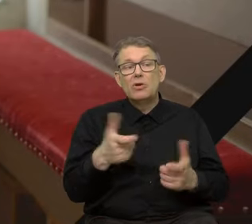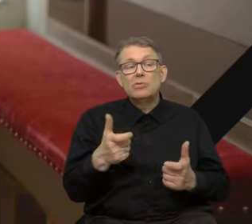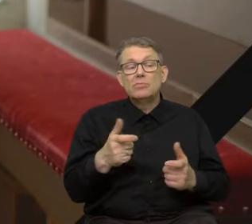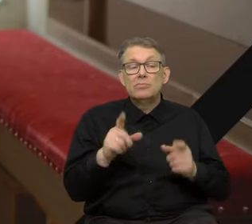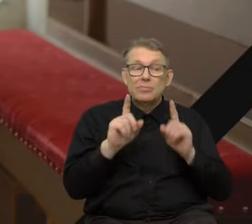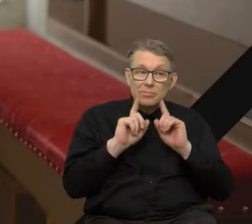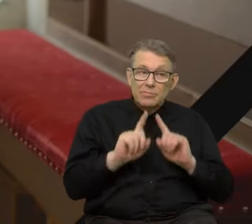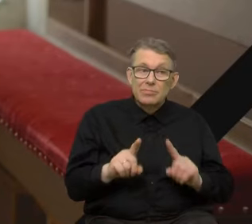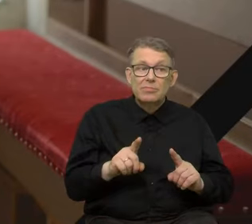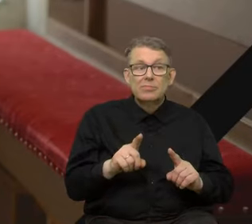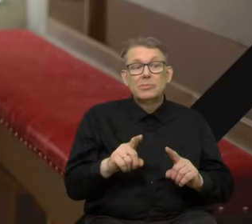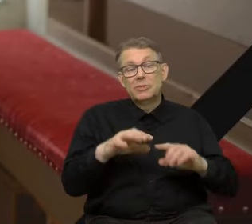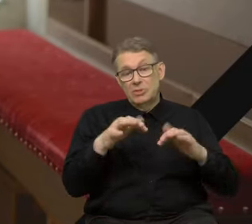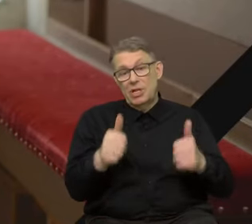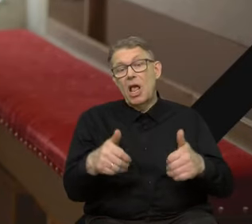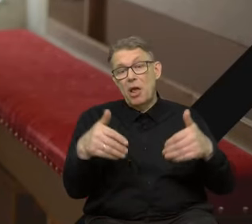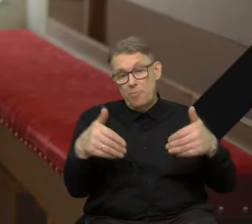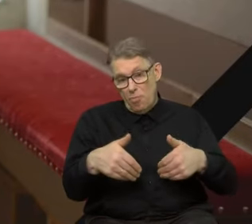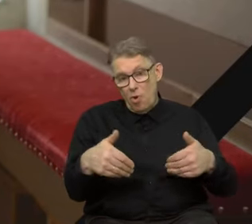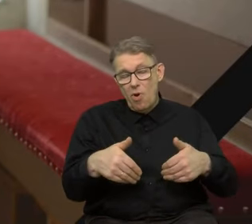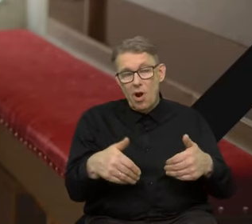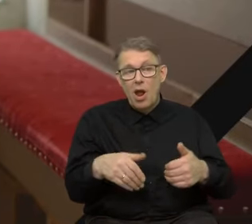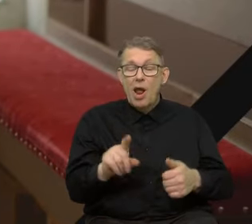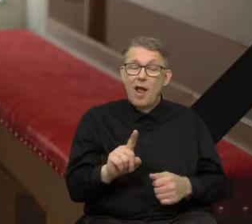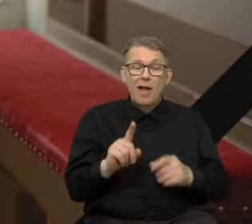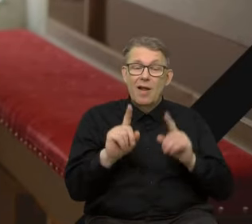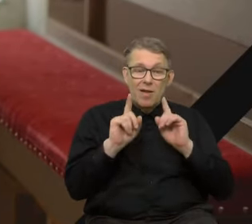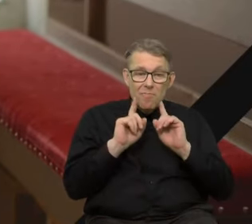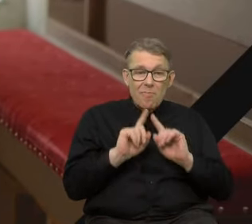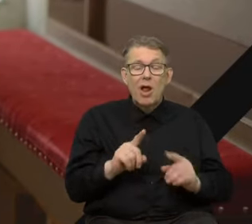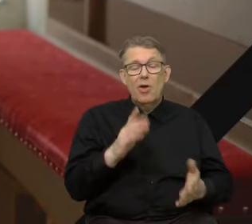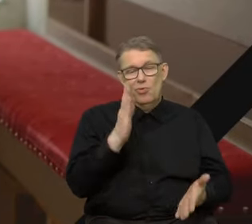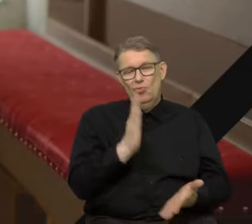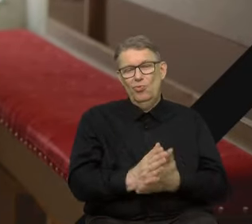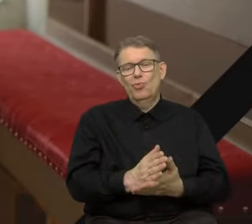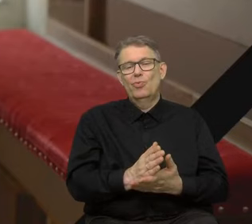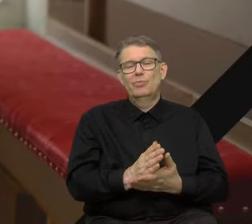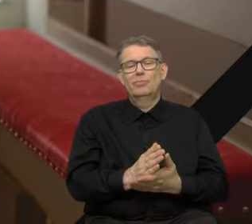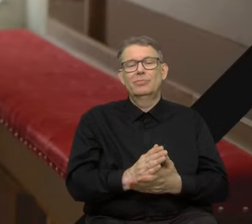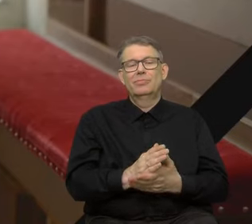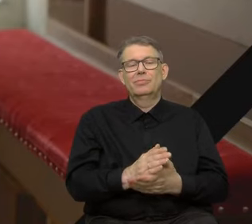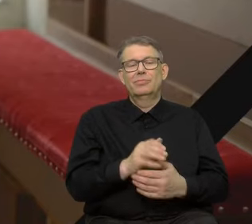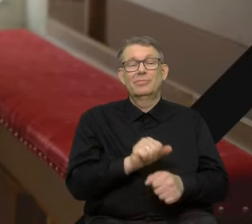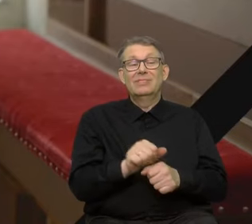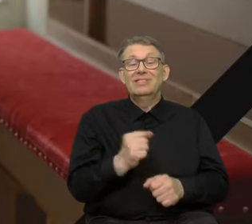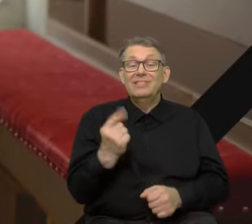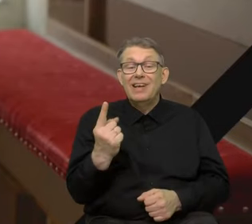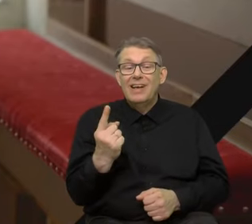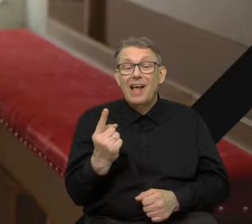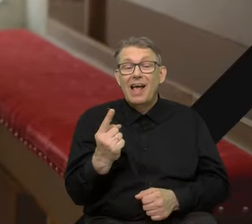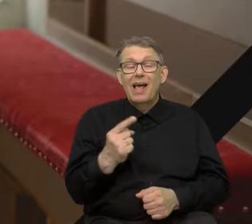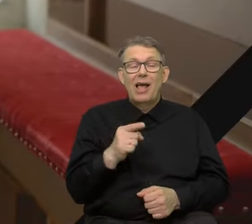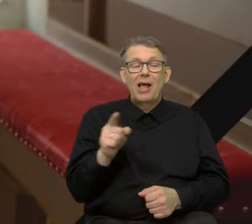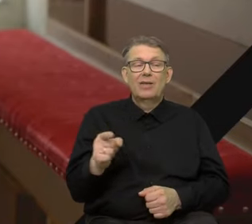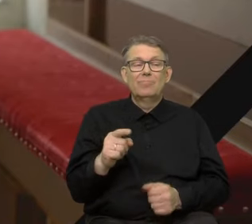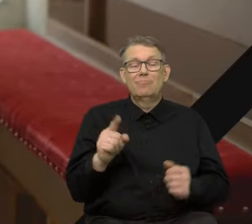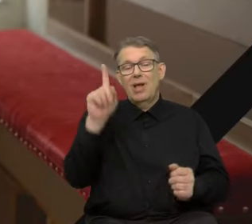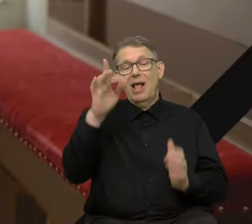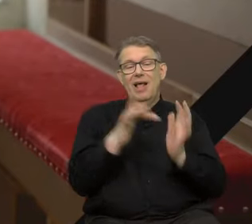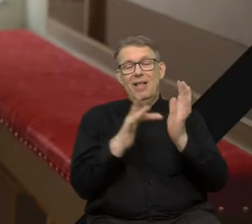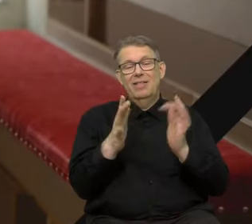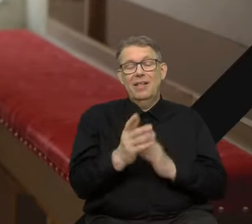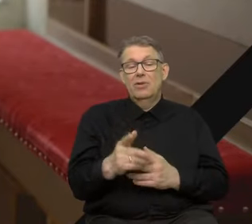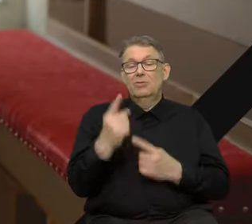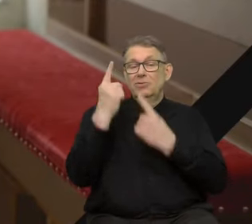oficjalnie może to się stać, ale faktycznie to już się stało, kiedy Pan Jezus sam powiedział